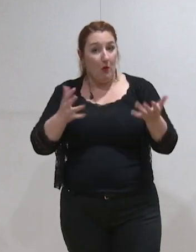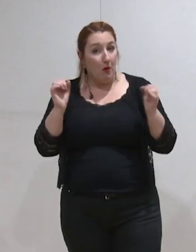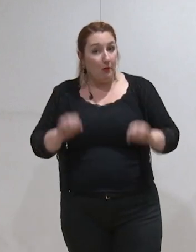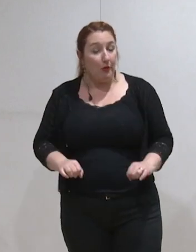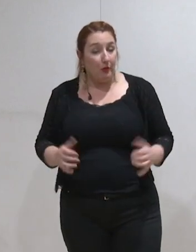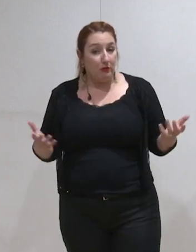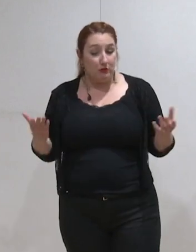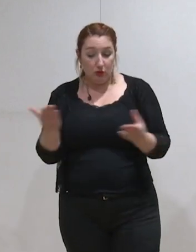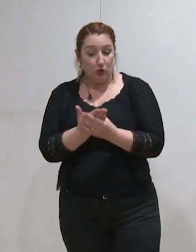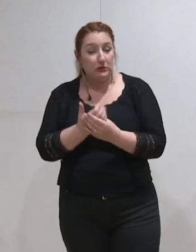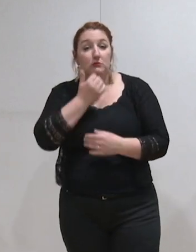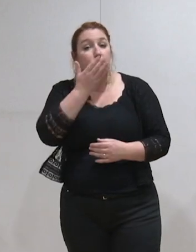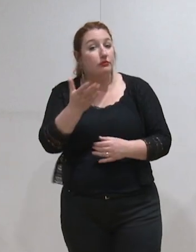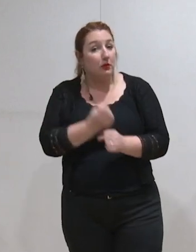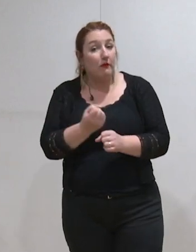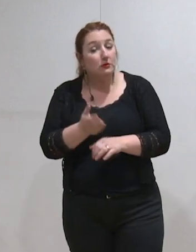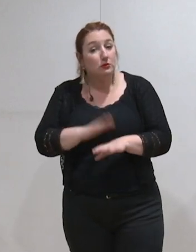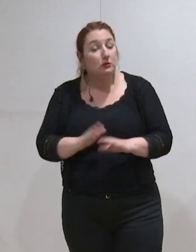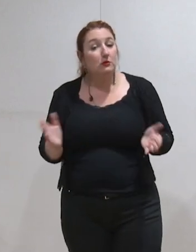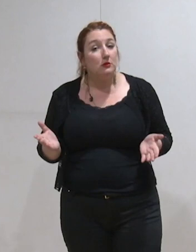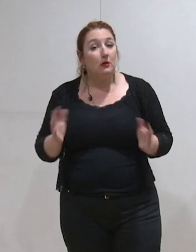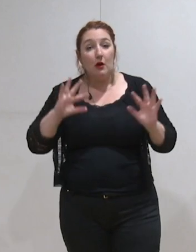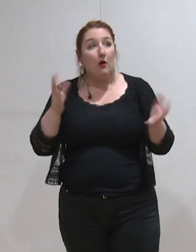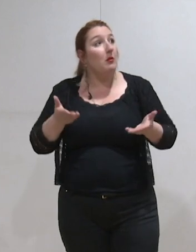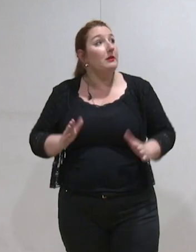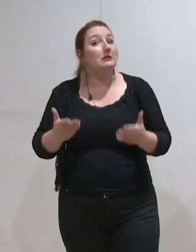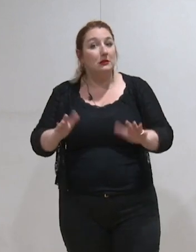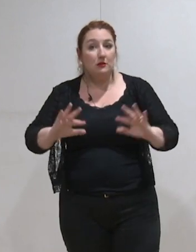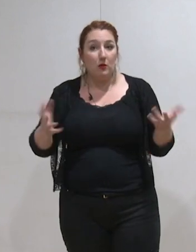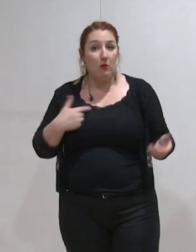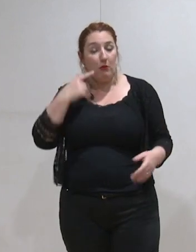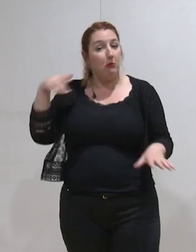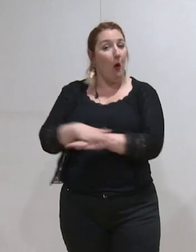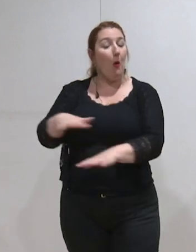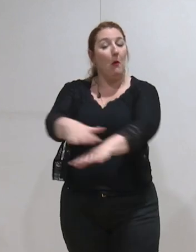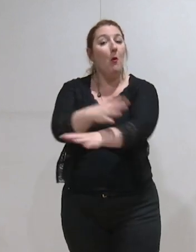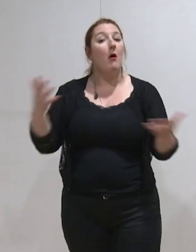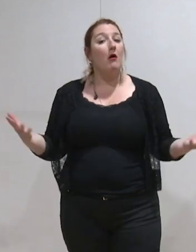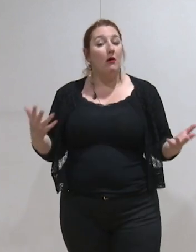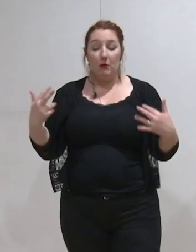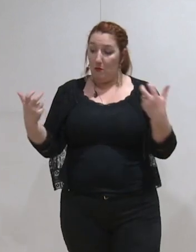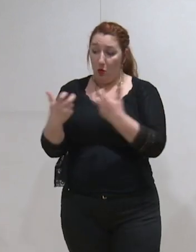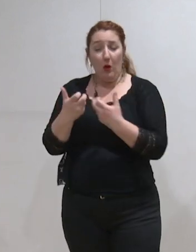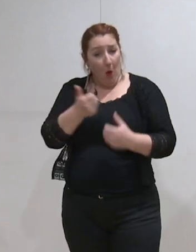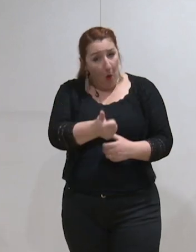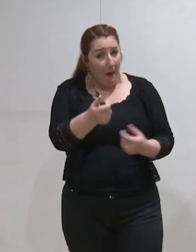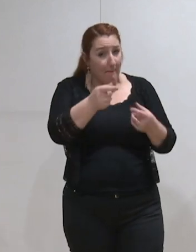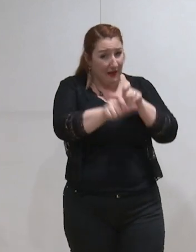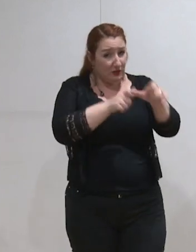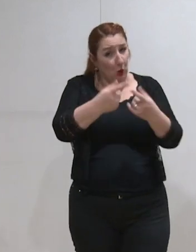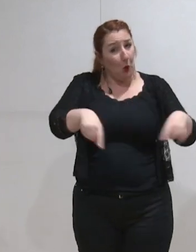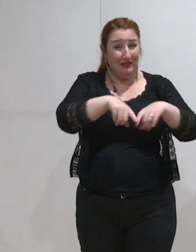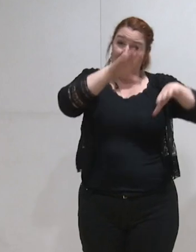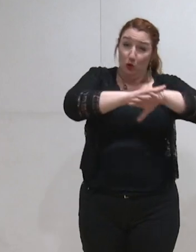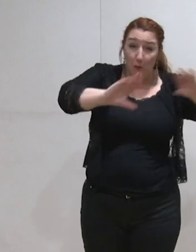ces dossiers comment réussir à se déterminé en toute connaissance de cause sur des montants alors que même les membres du comité découvrent sur